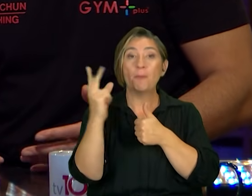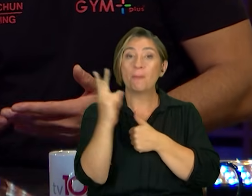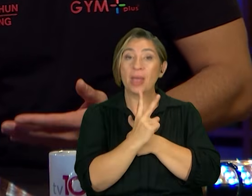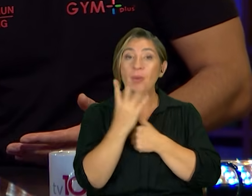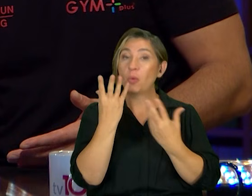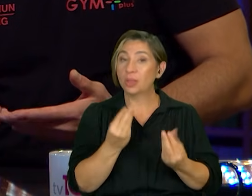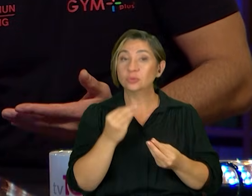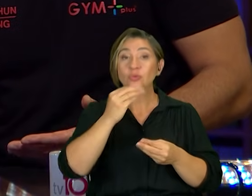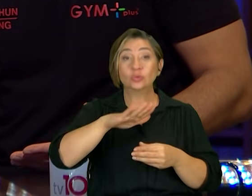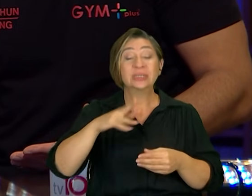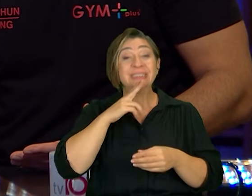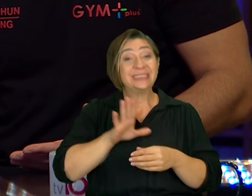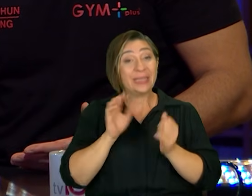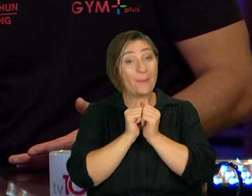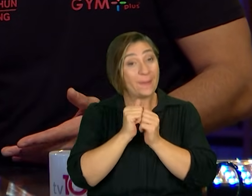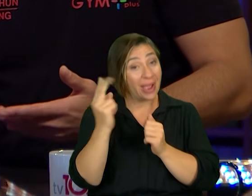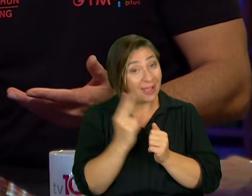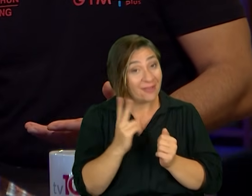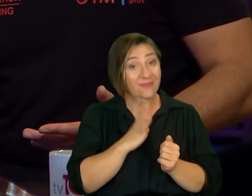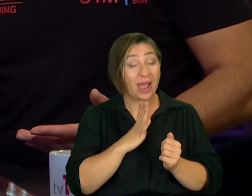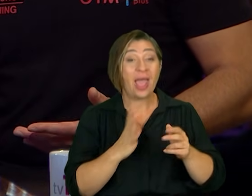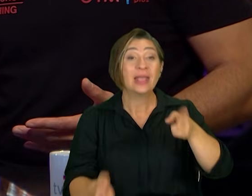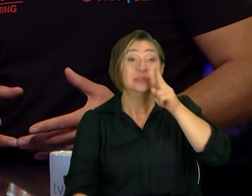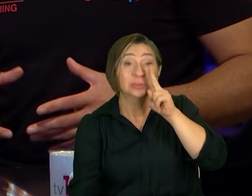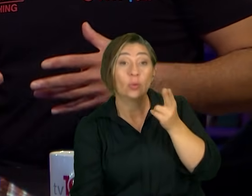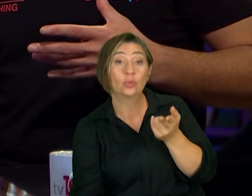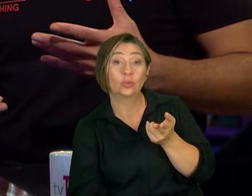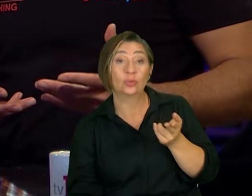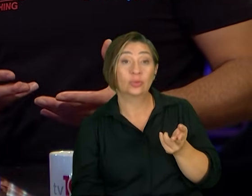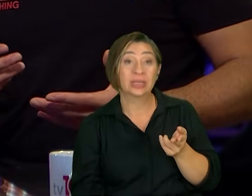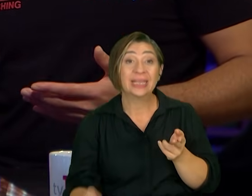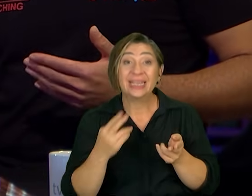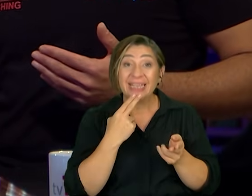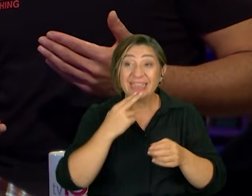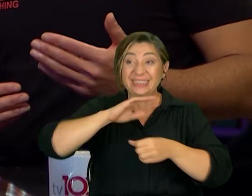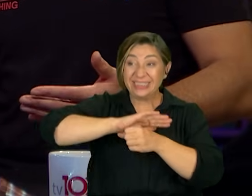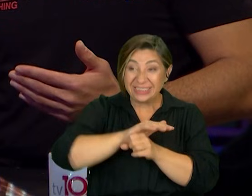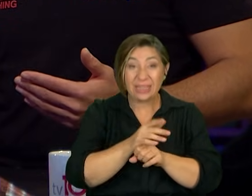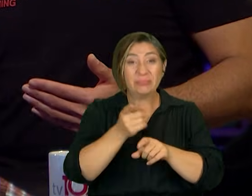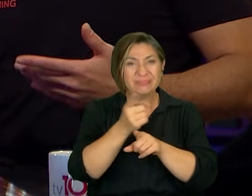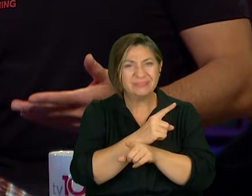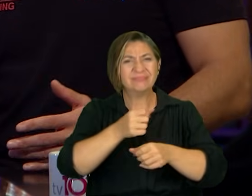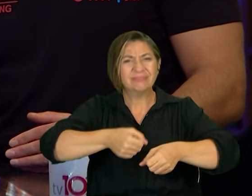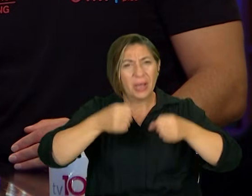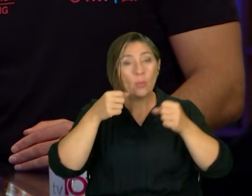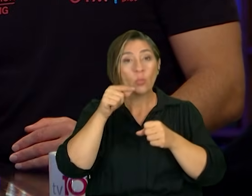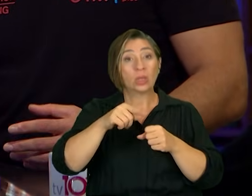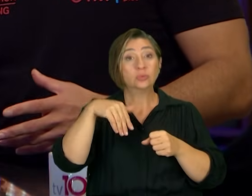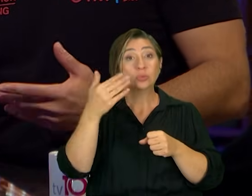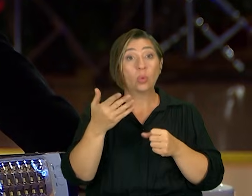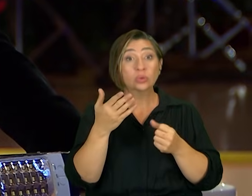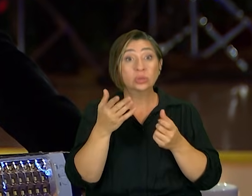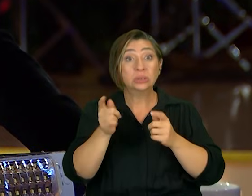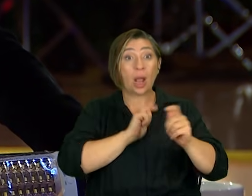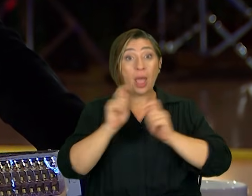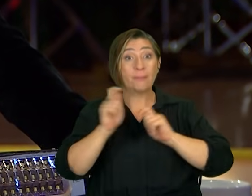gelenler var, çocuklarıyla, kızlarıyla gelenler var. Ve en son mesela bu kadın şiddet bu olaylardan sonra